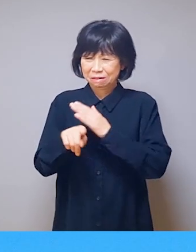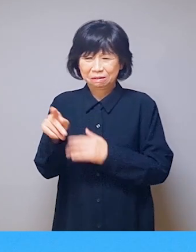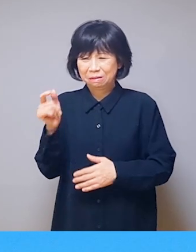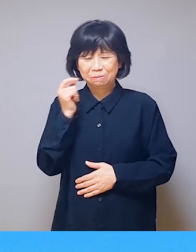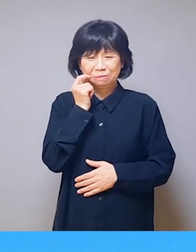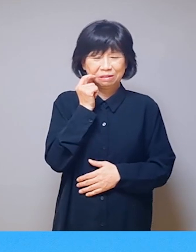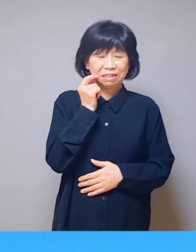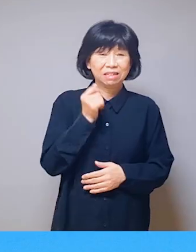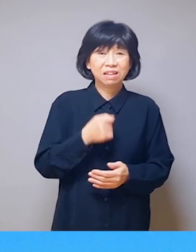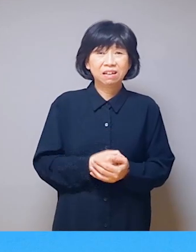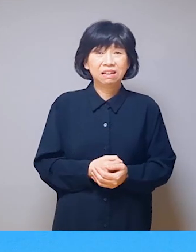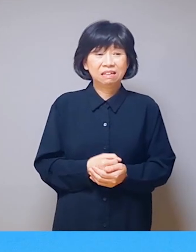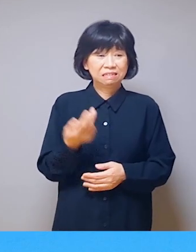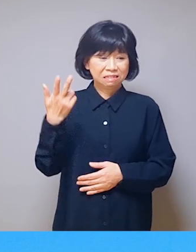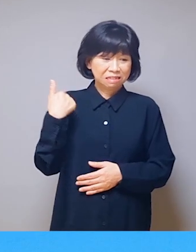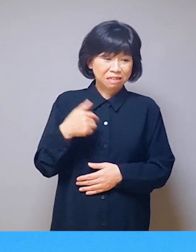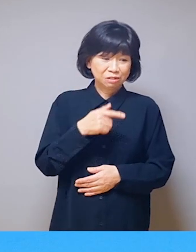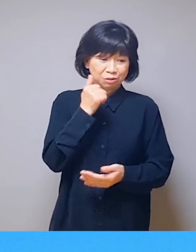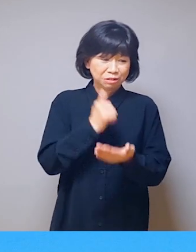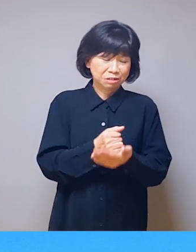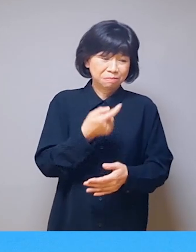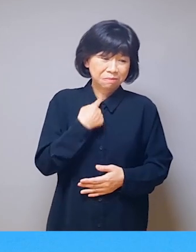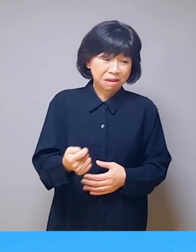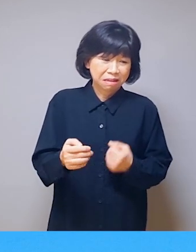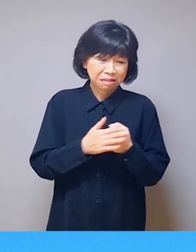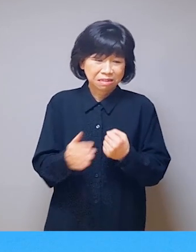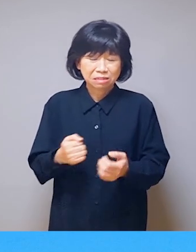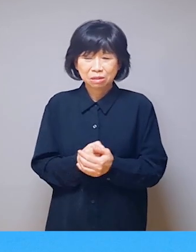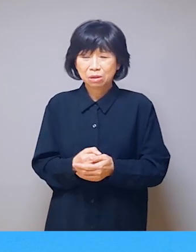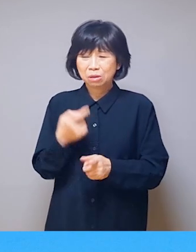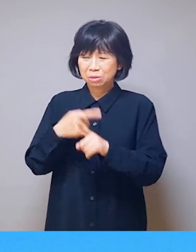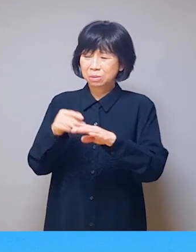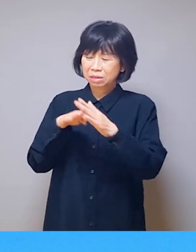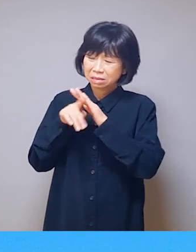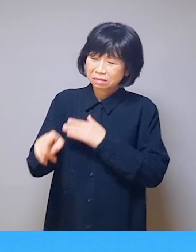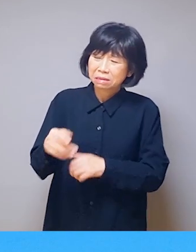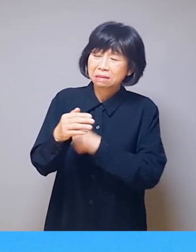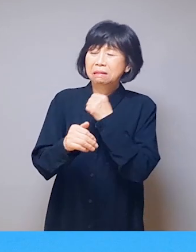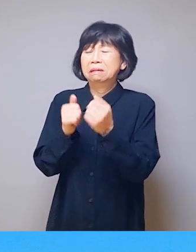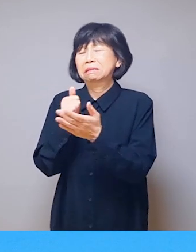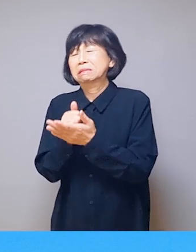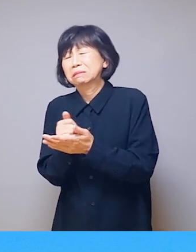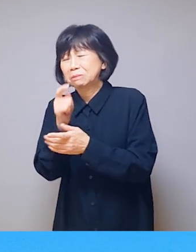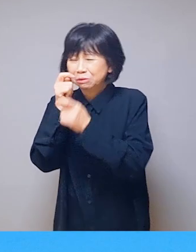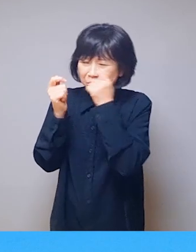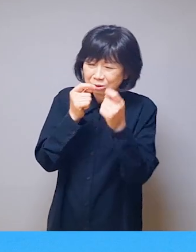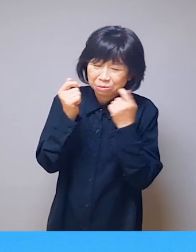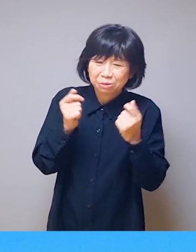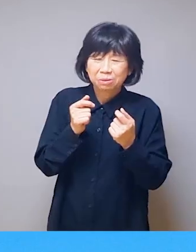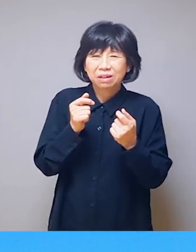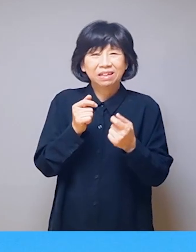지난주에 신앙생활을 잘해야 되는데 이게 죄를 지었어요. 교회 와가지고 하나님 눈치 보랬어요.